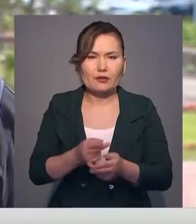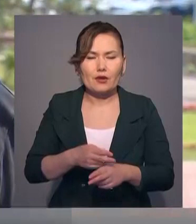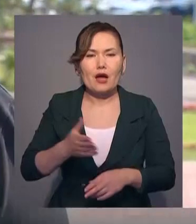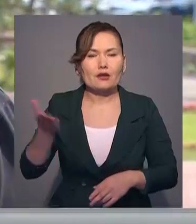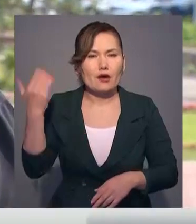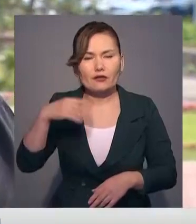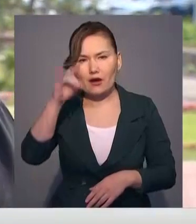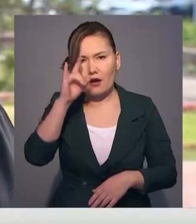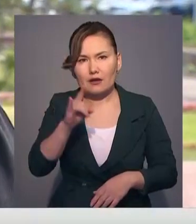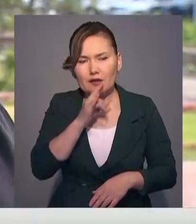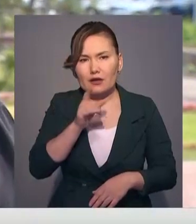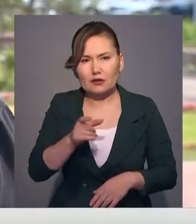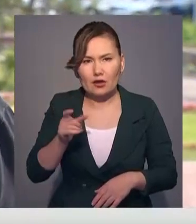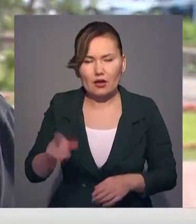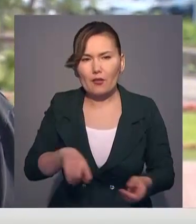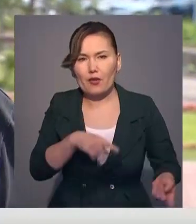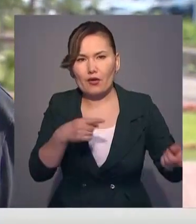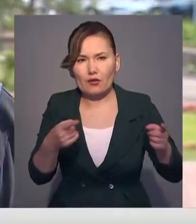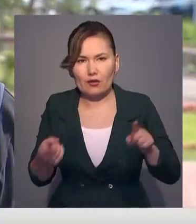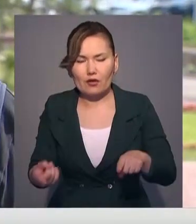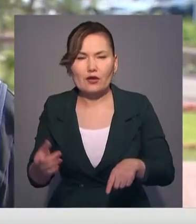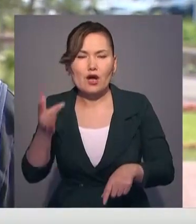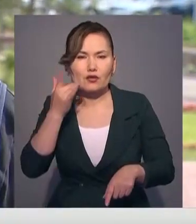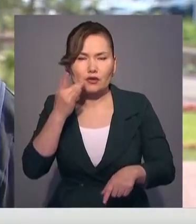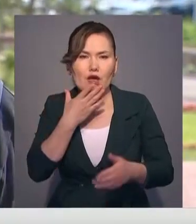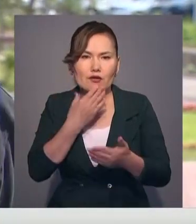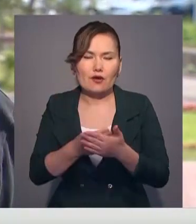жайлауға көшкенде, қыстаққа көшкенде орнын тазалап, тегістеп